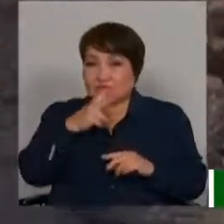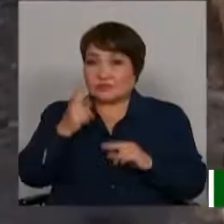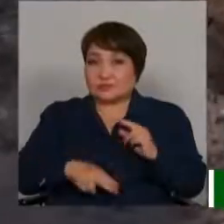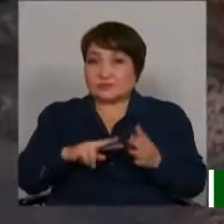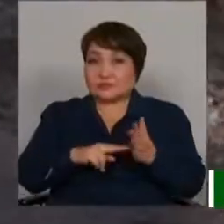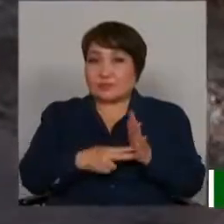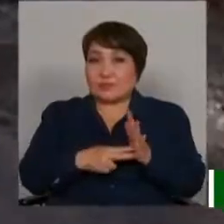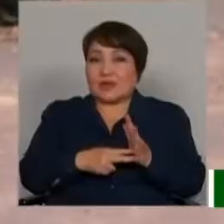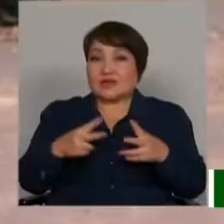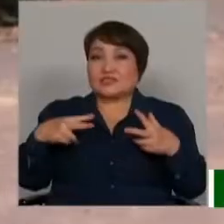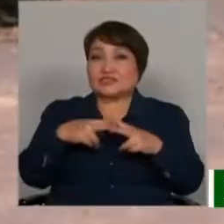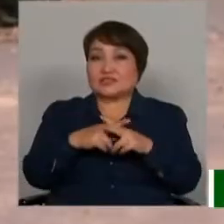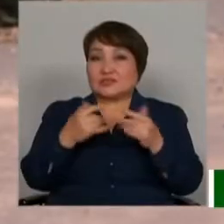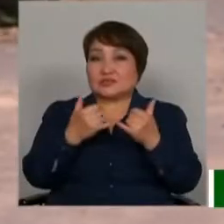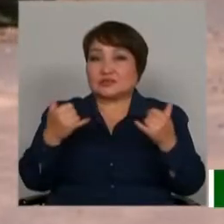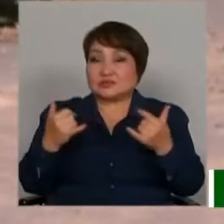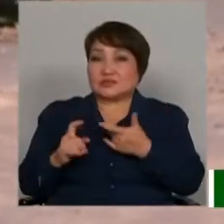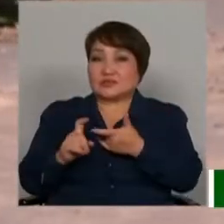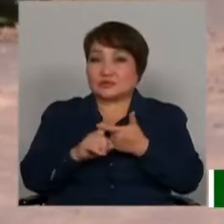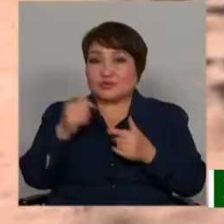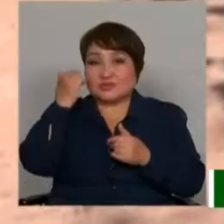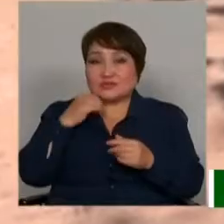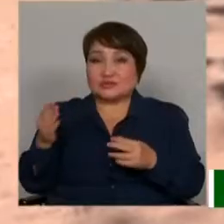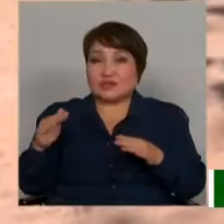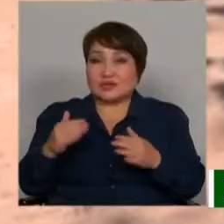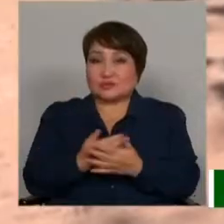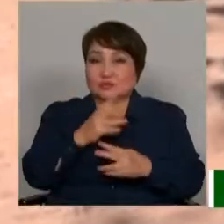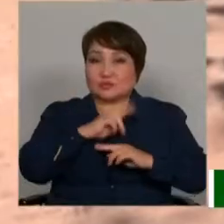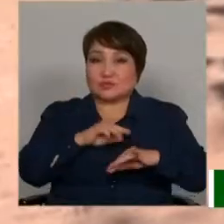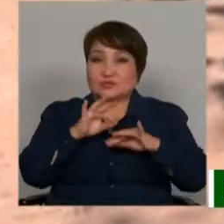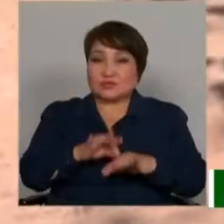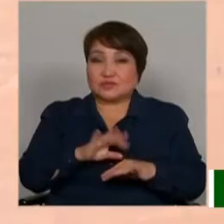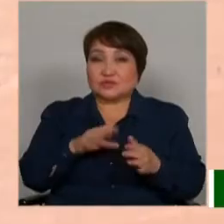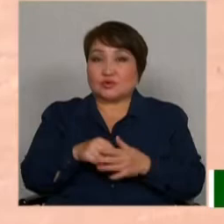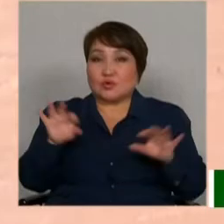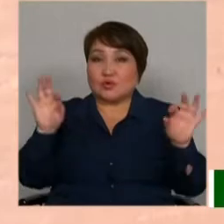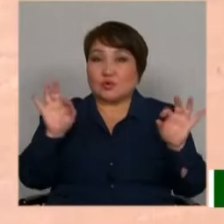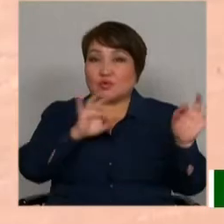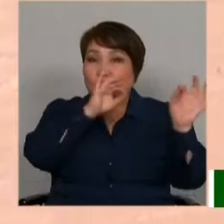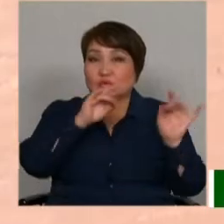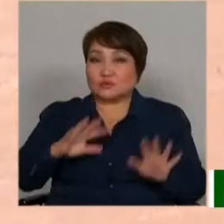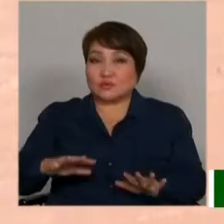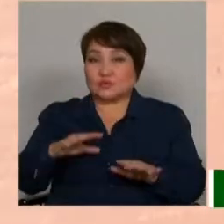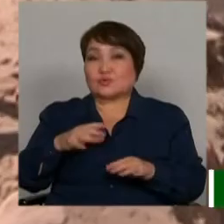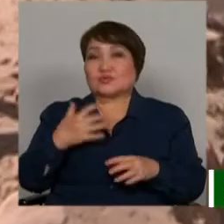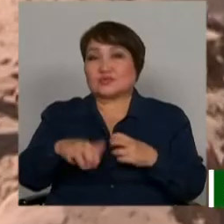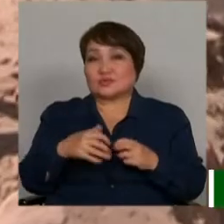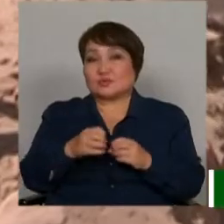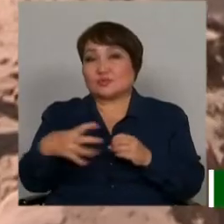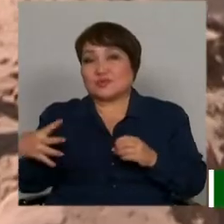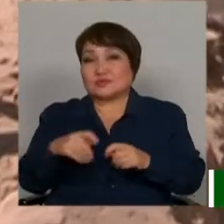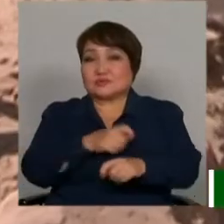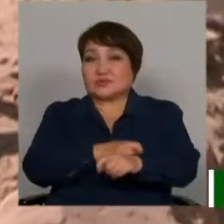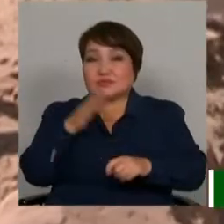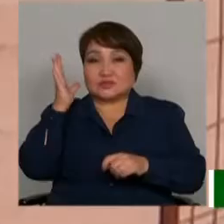желілер тарту, ескісін жаңарту жұмысы да ретімен іске асып жатыр. Күздің ортасына дейін 43 километр су, 15 шақырым кәріз құбырын